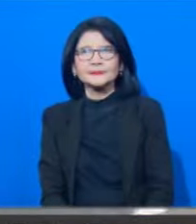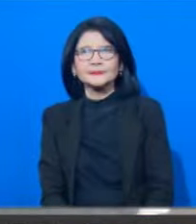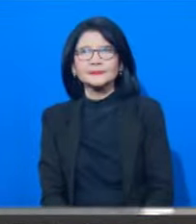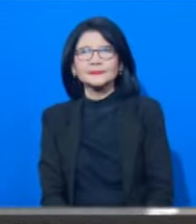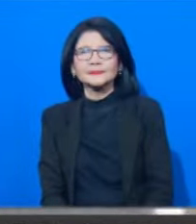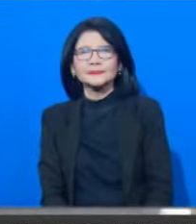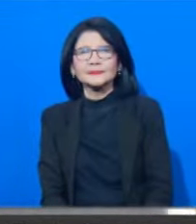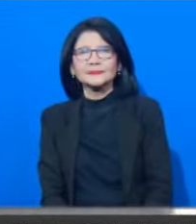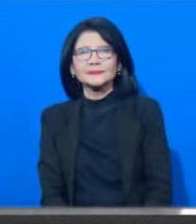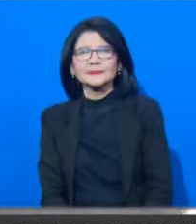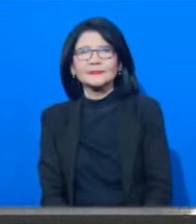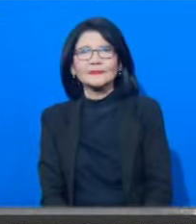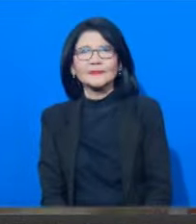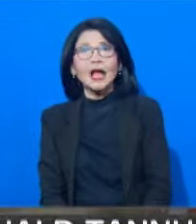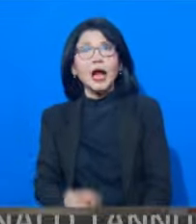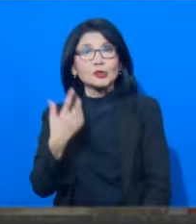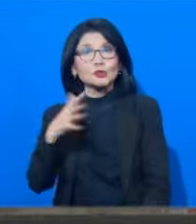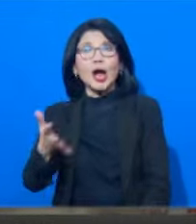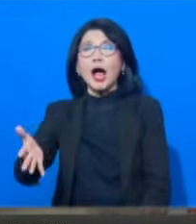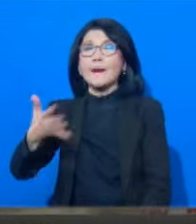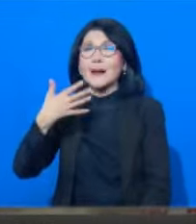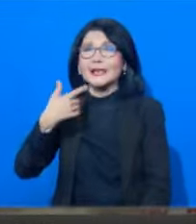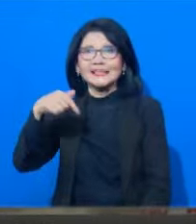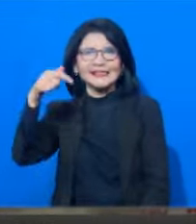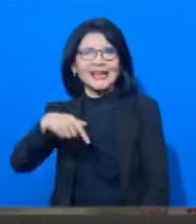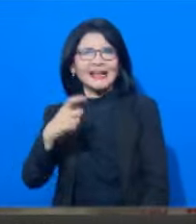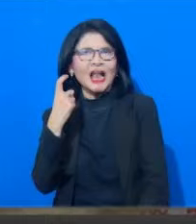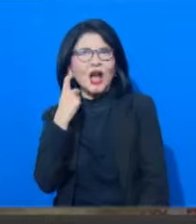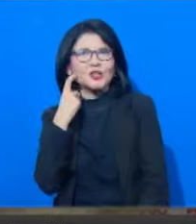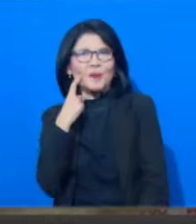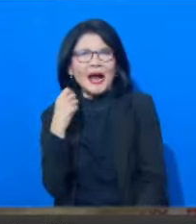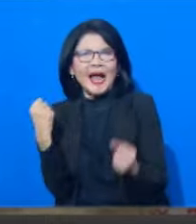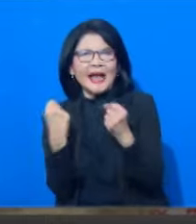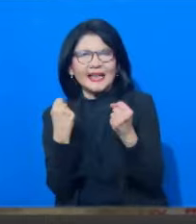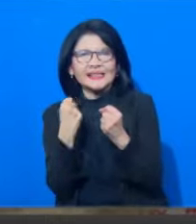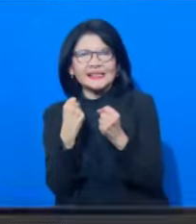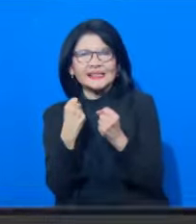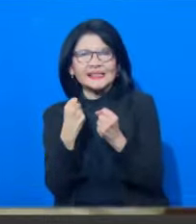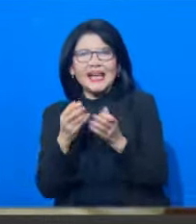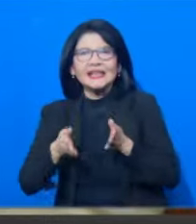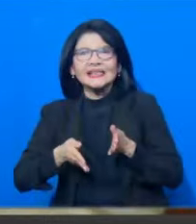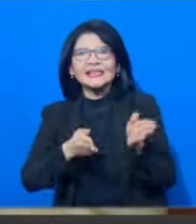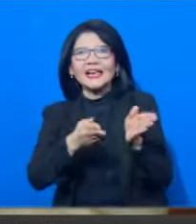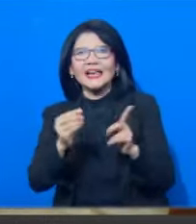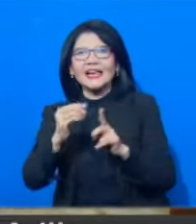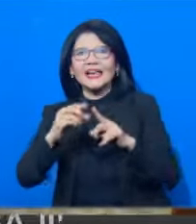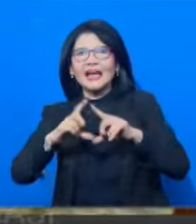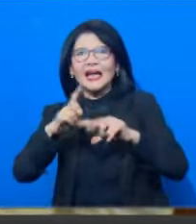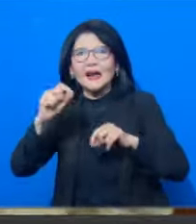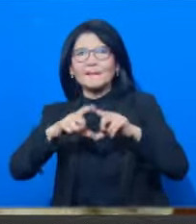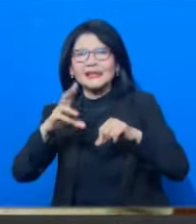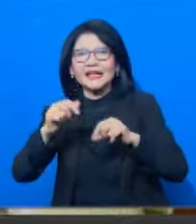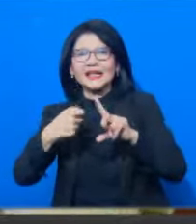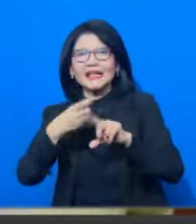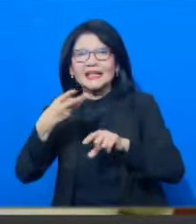Selanjutnya, untuk mendinginkan badan setelah merasakan panasnya Kota Pahlawan, kita bergeser sedikit, tempatnya ke Jalan Pacar Kling, masih di wilayah Kecamatan